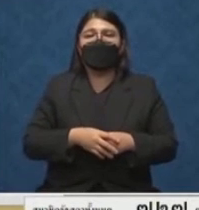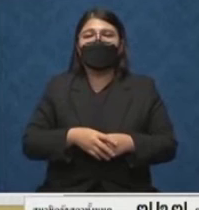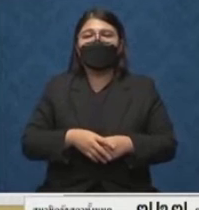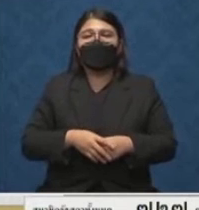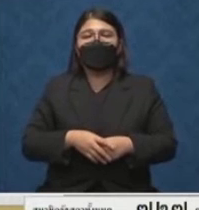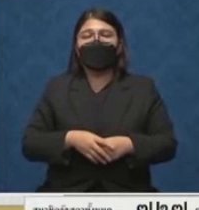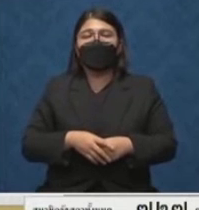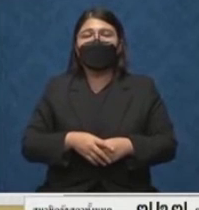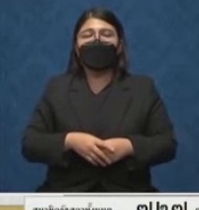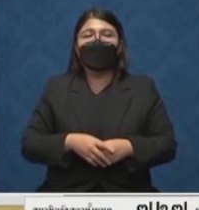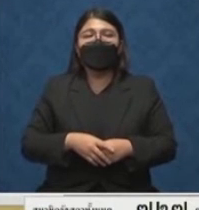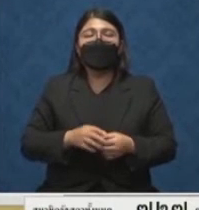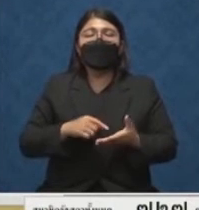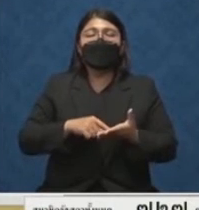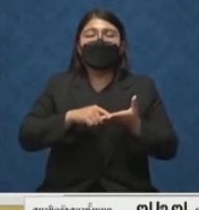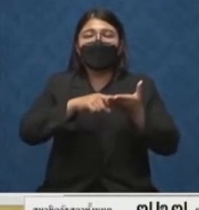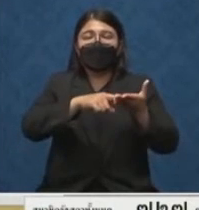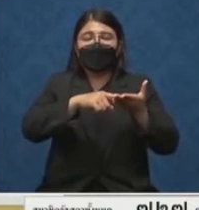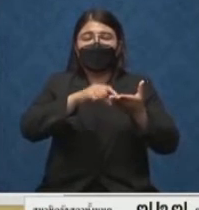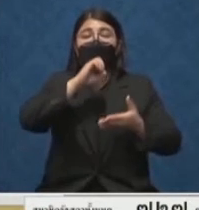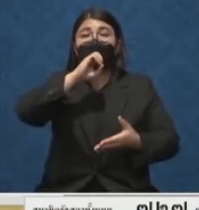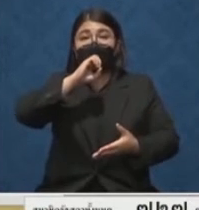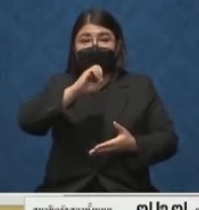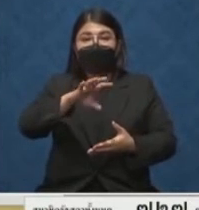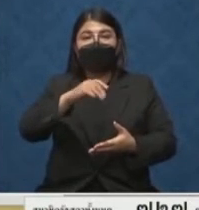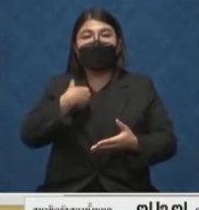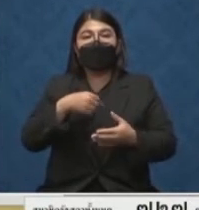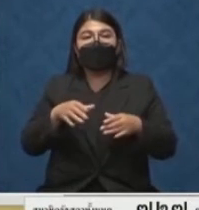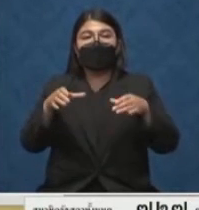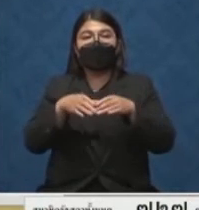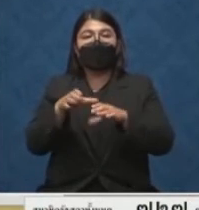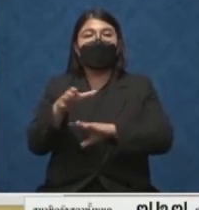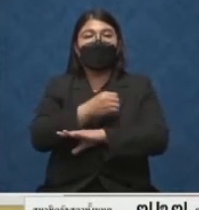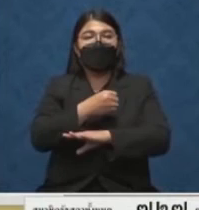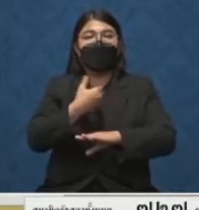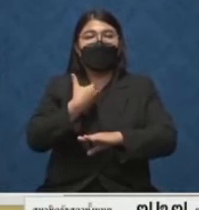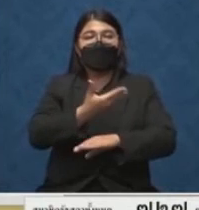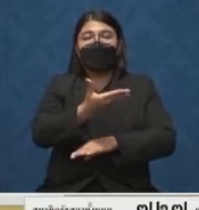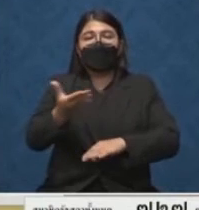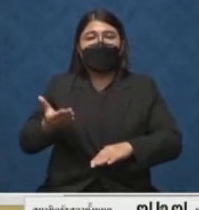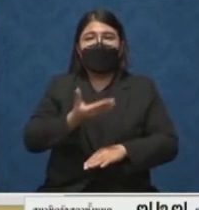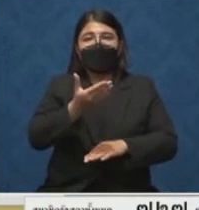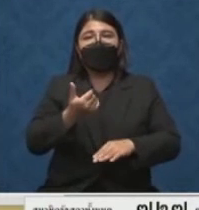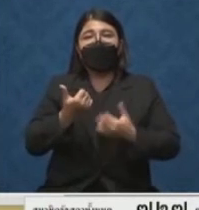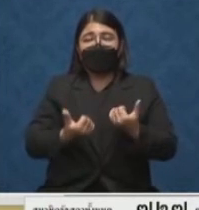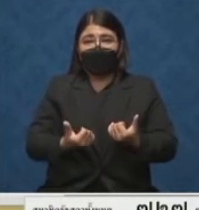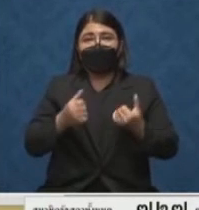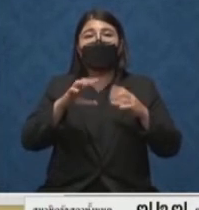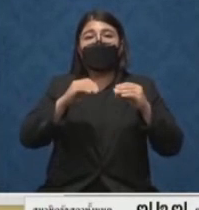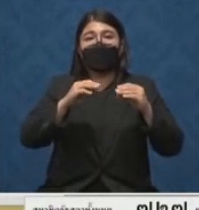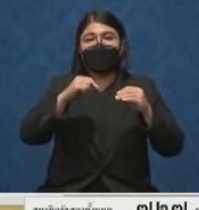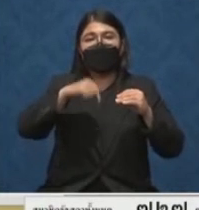และเสนอ ย้ำอกครั้งต่พกการเมืองเพื่อนพักการเมื ด้กันทั้งทอยู่ใน,. อย่น นอก continuum